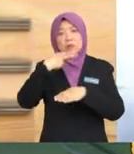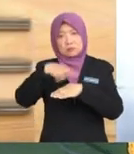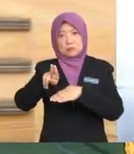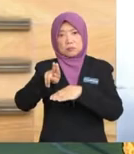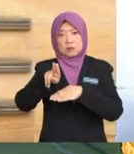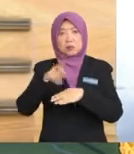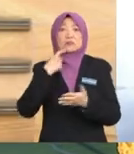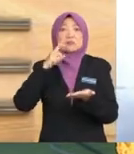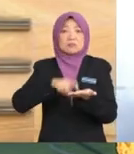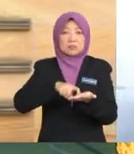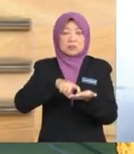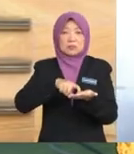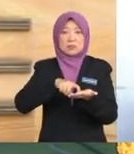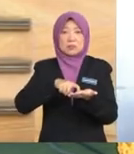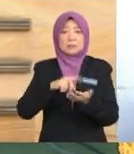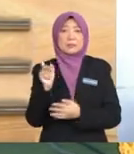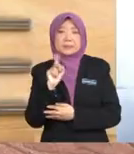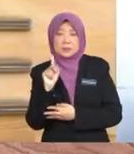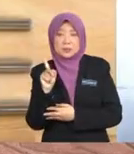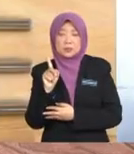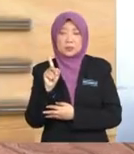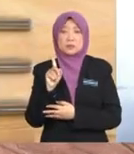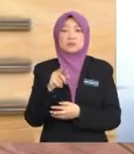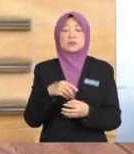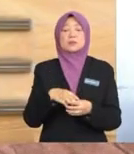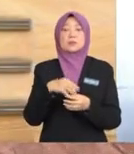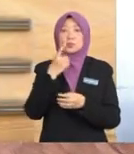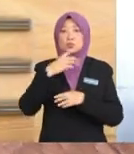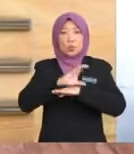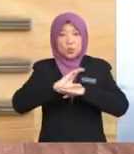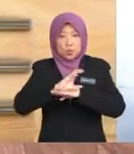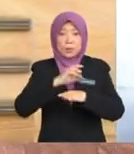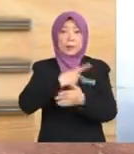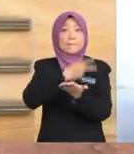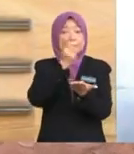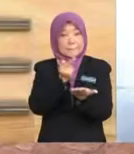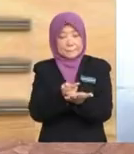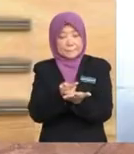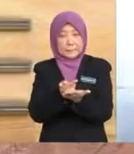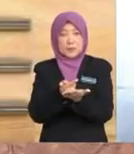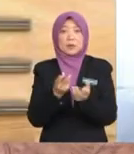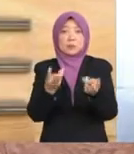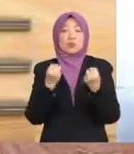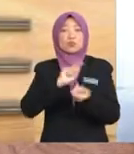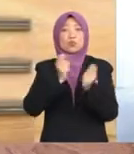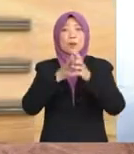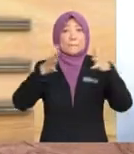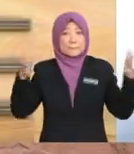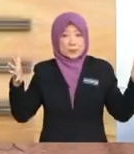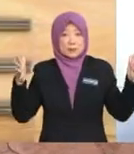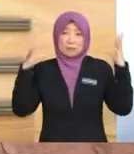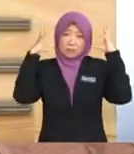dia dah tempah. Di mana dia? Ini jambangan coklat dan juga kek ni. Okay. Dia nak tukar yang lebih besar,